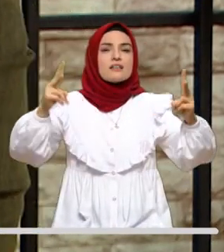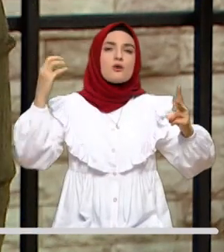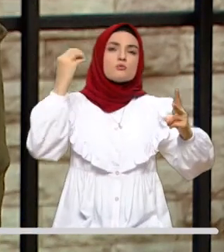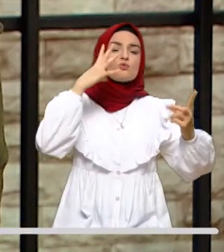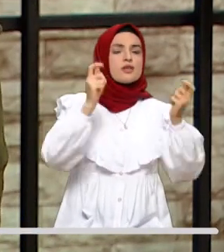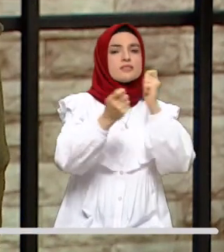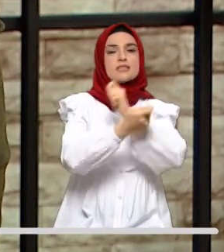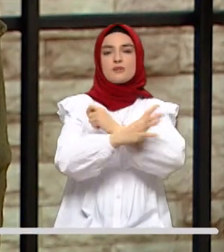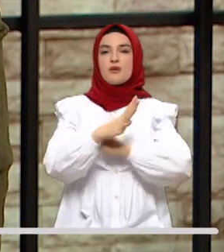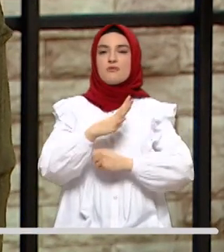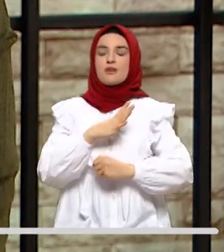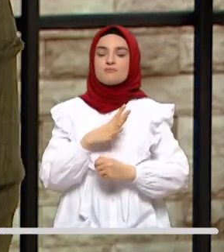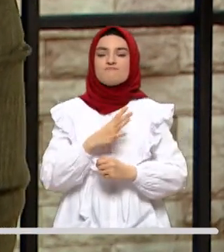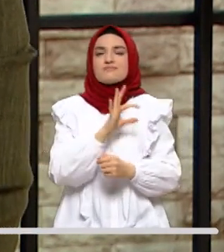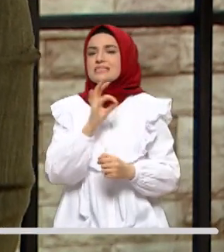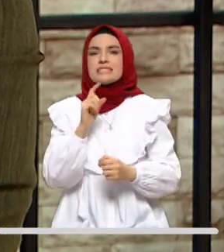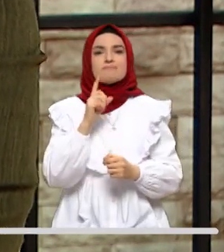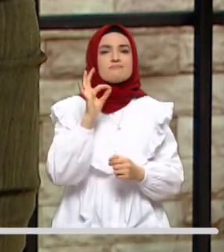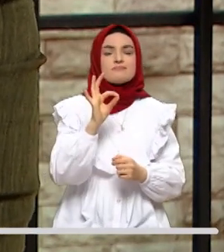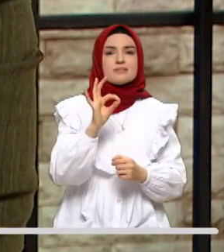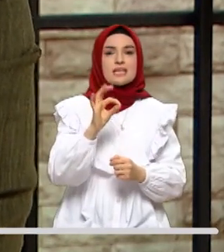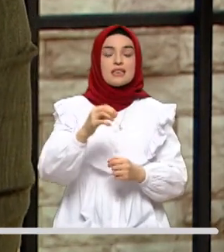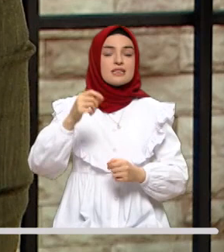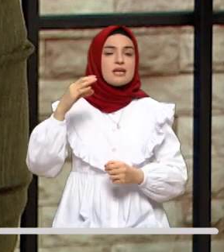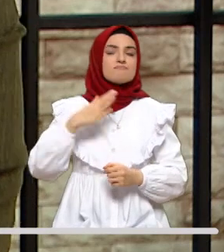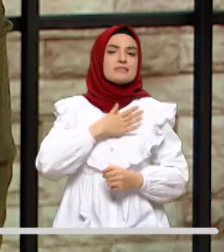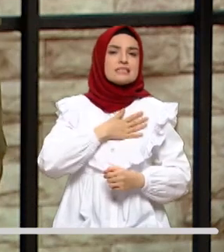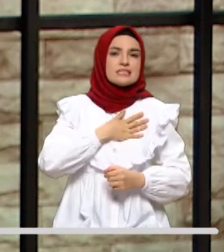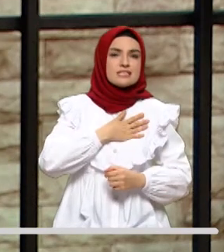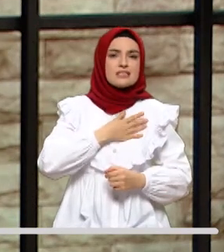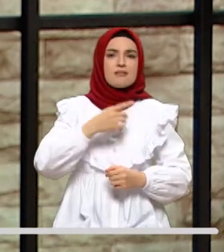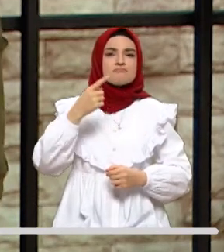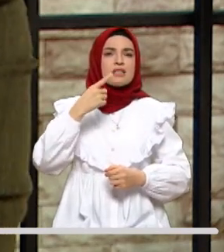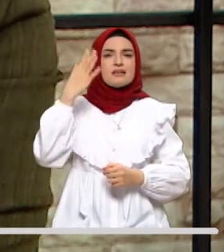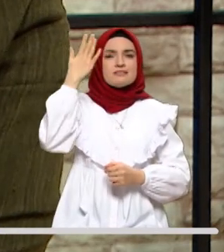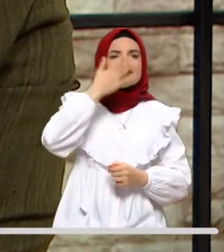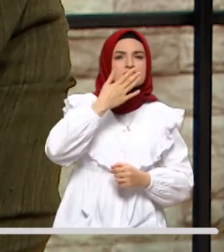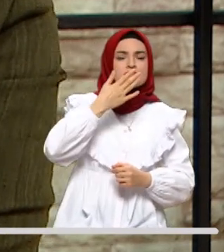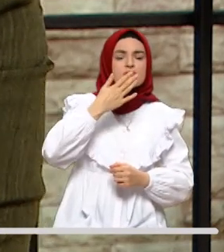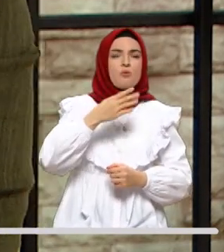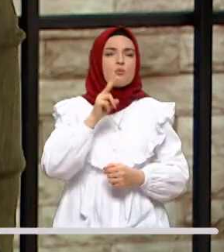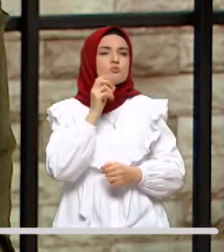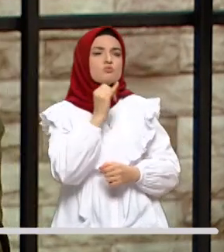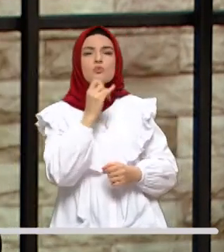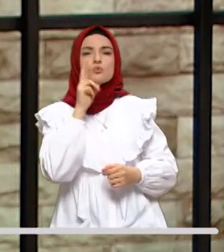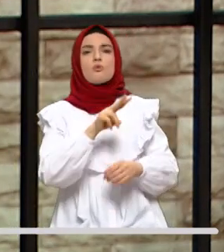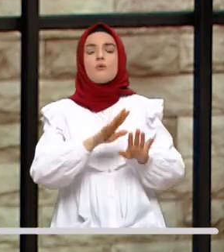çevirmiş. Kimseyi dininden ve dilinden dolayı hor görmemiş. Hep hoş görmüş.